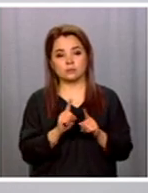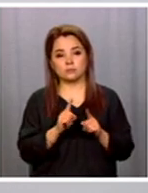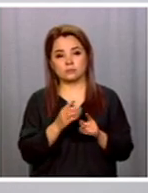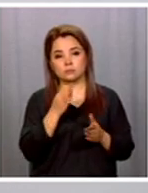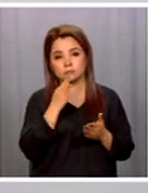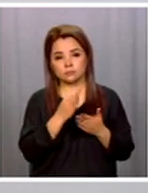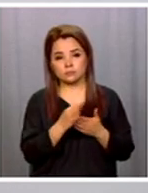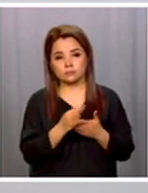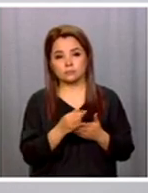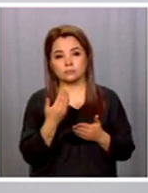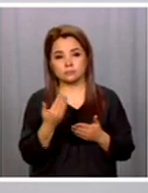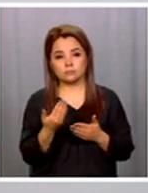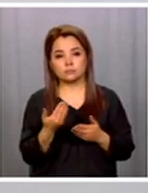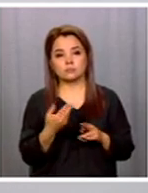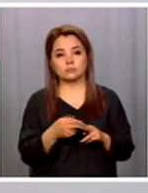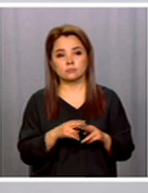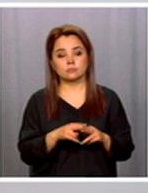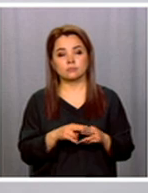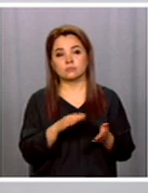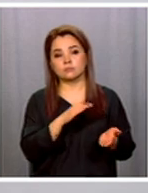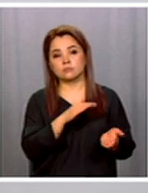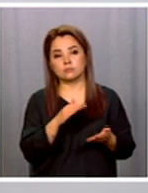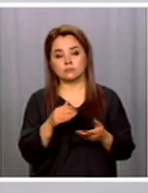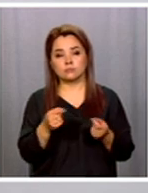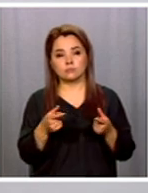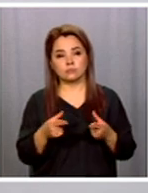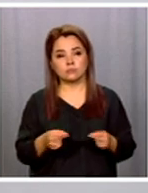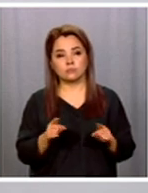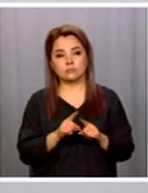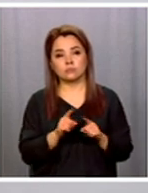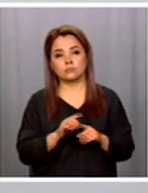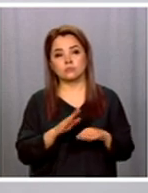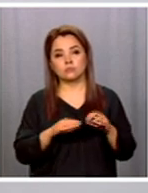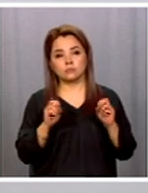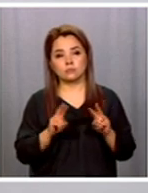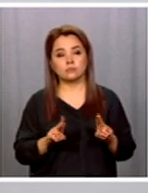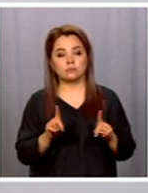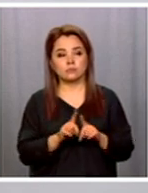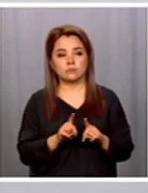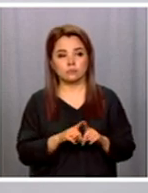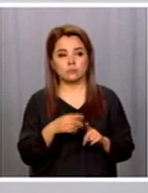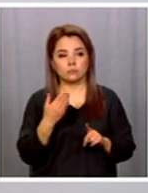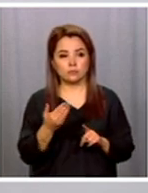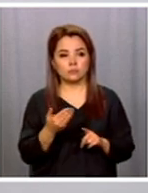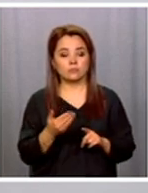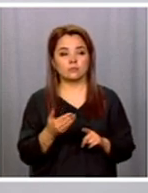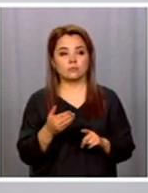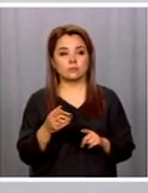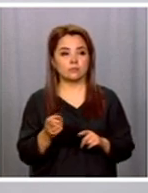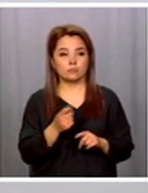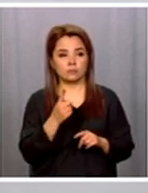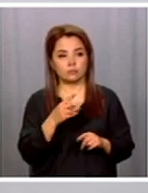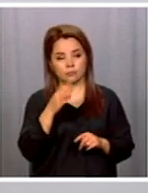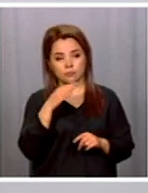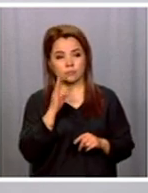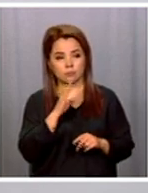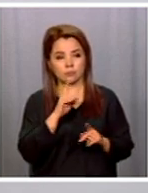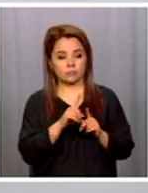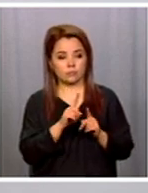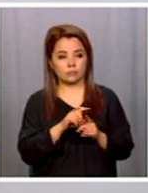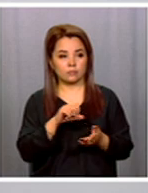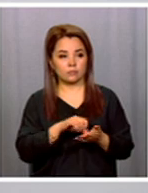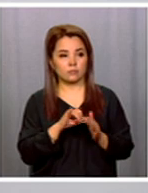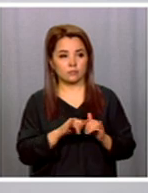ол, яғни қалың қабықшамен қапталған, мамандандырылған және жыныссыз көбеюге